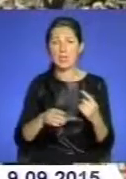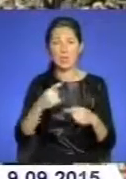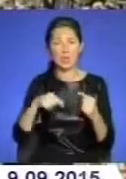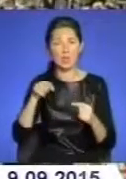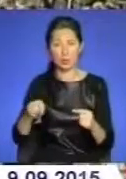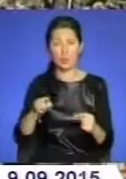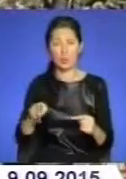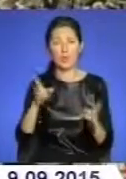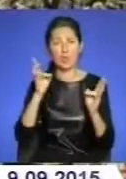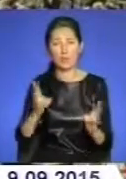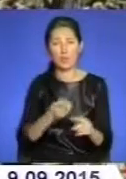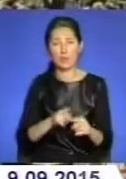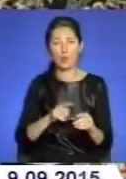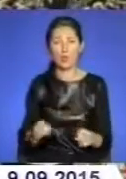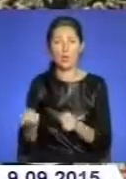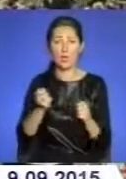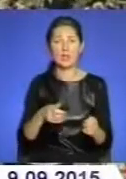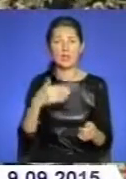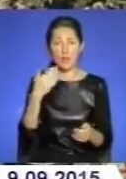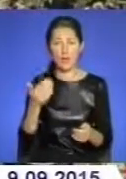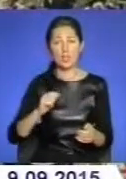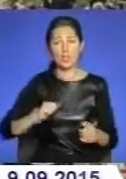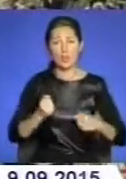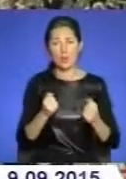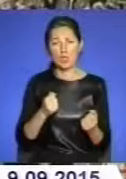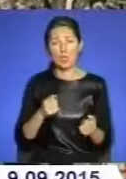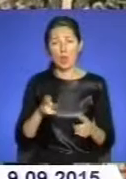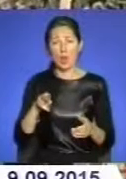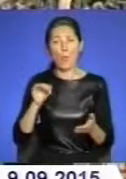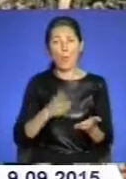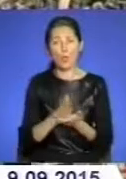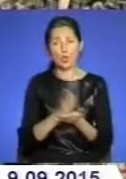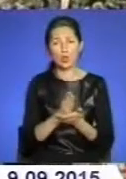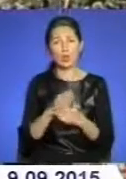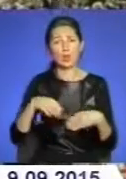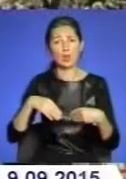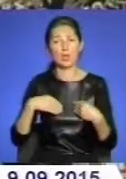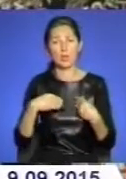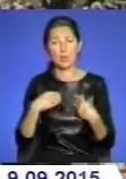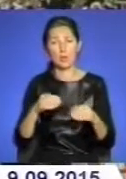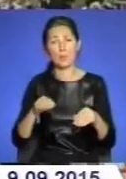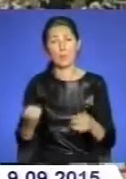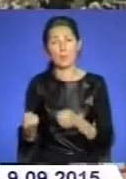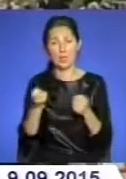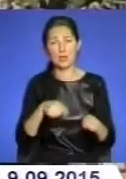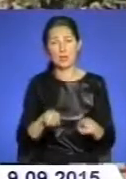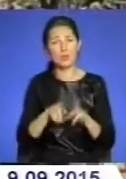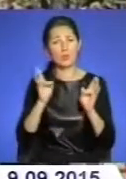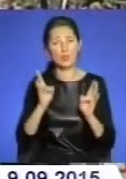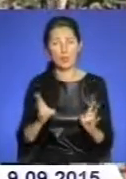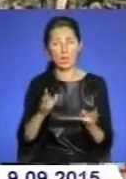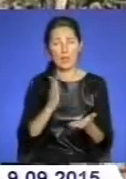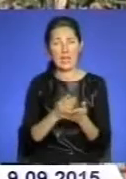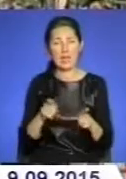службі, поклавши своє життя, як сказав Владико, є таким пам'ятником